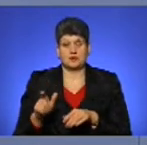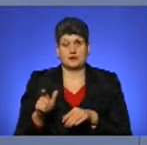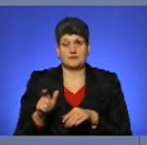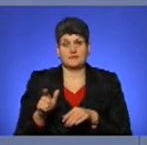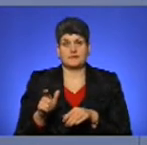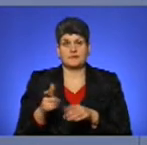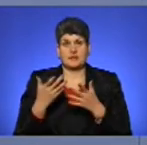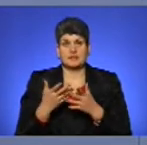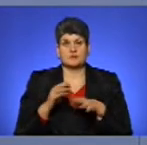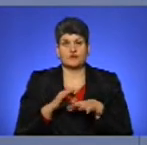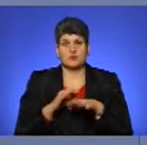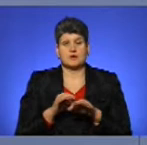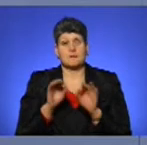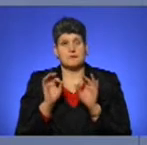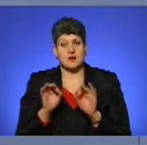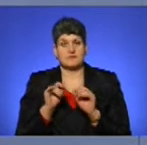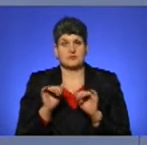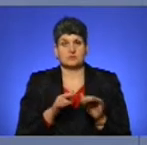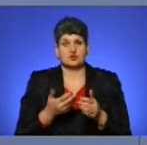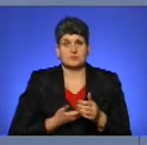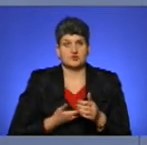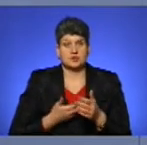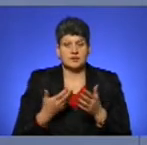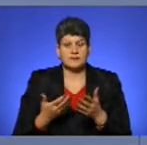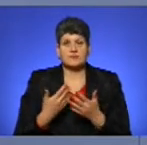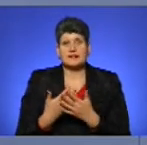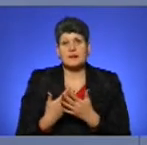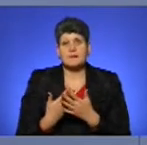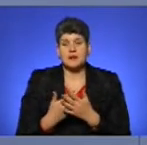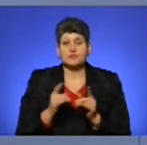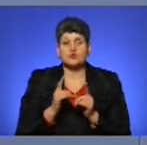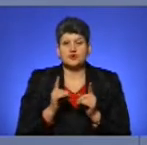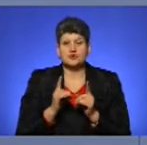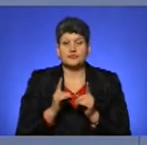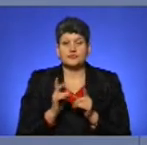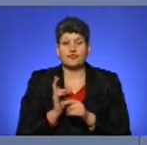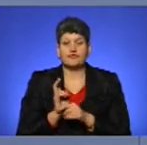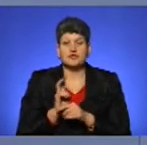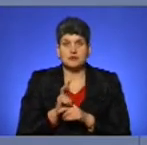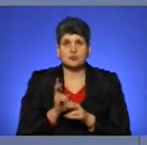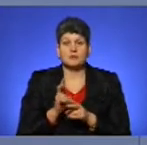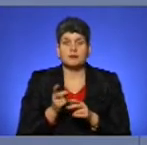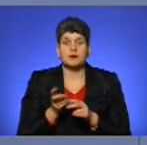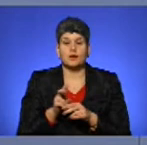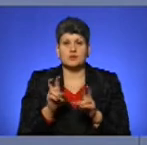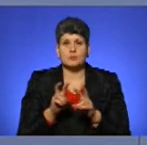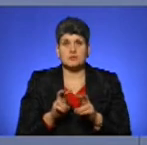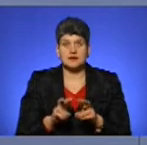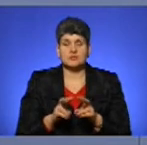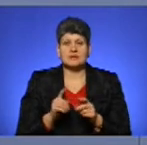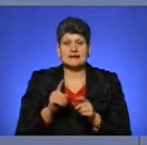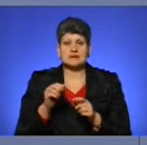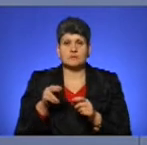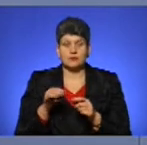ведуть якийсь правильний спосіб життя, і напевно, що своєчасно приходять обстежитися і